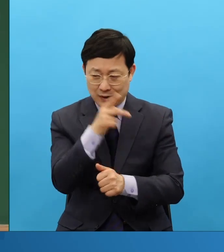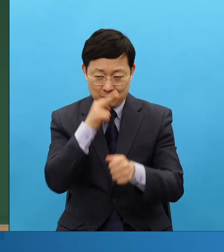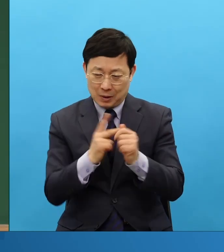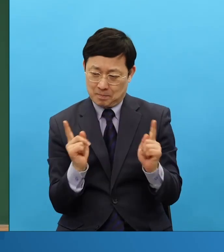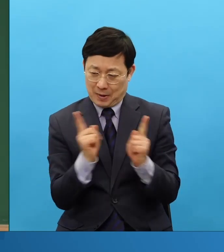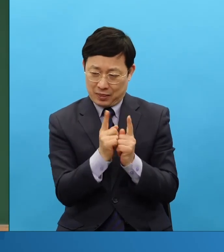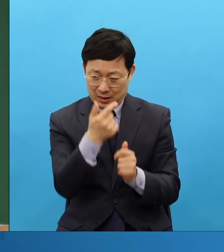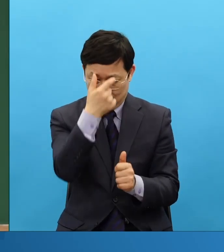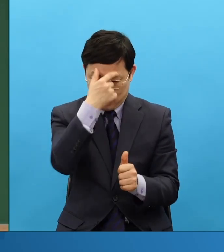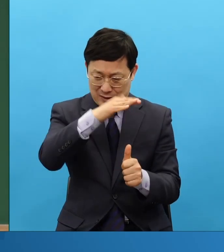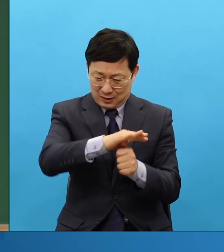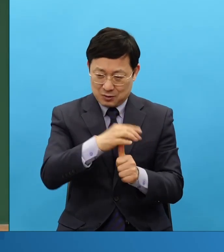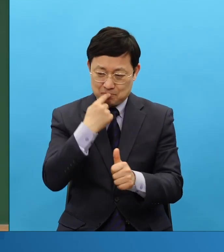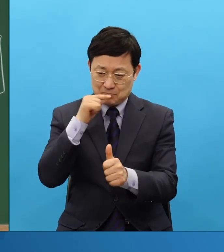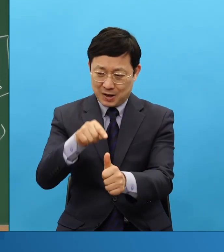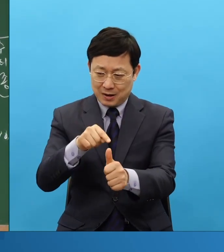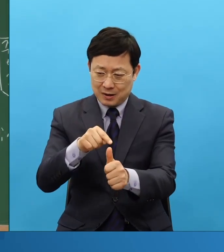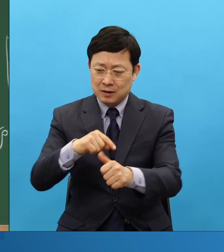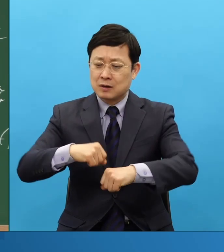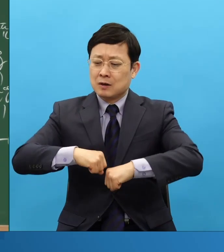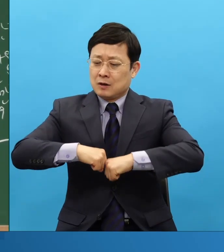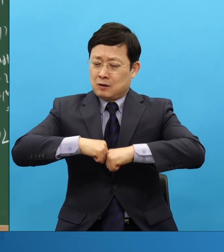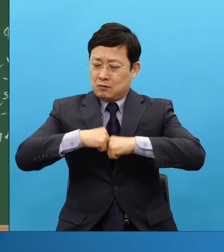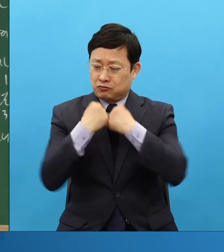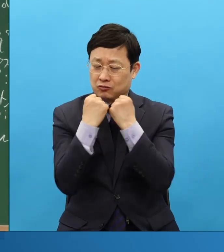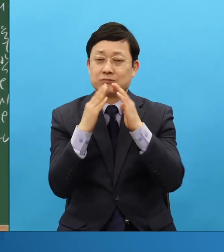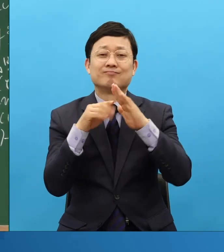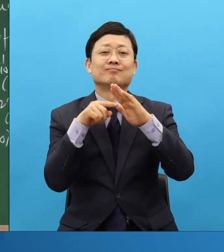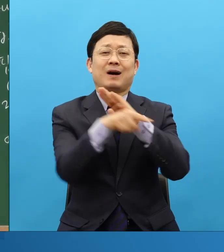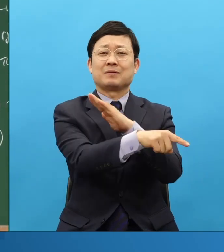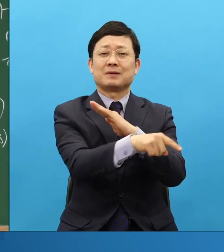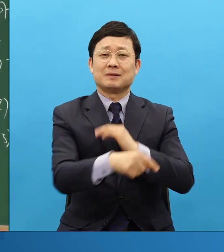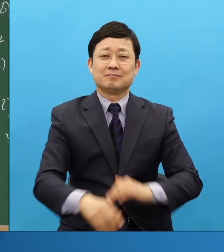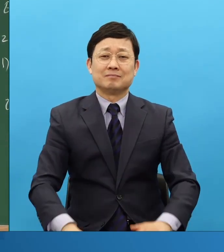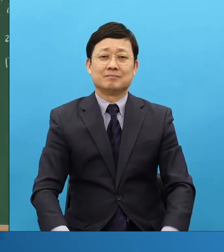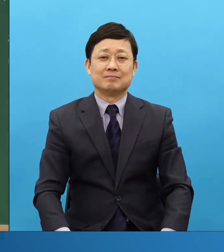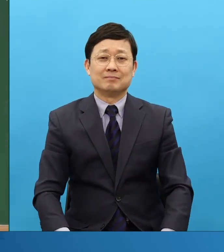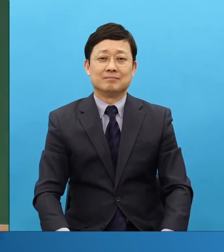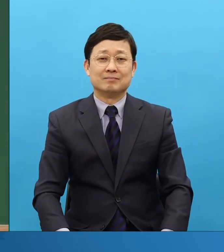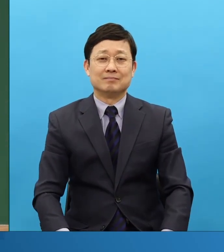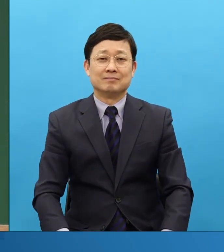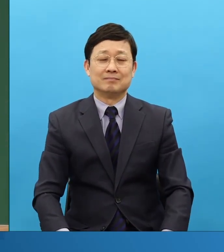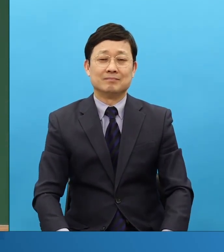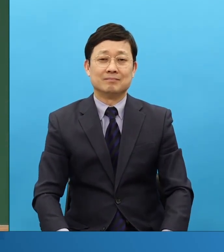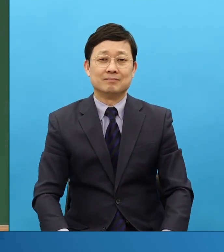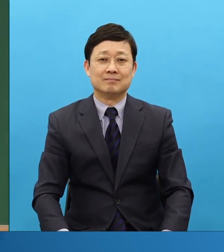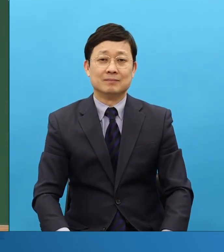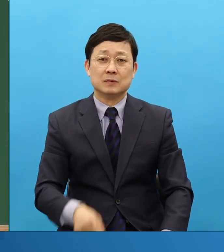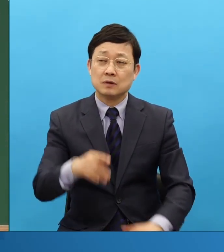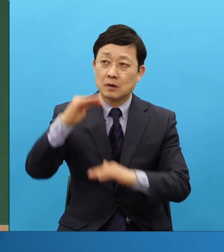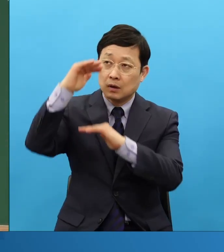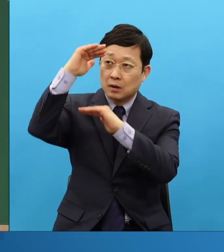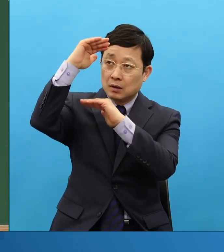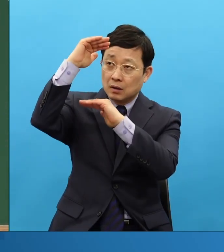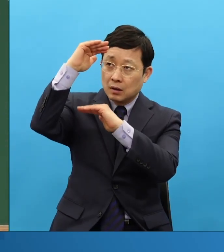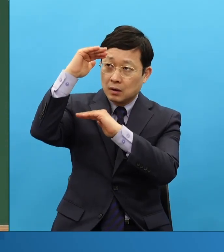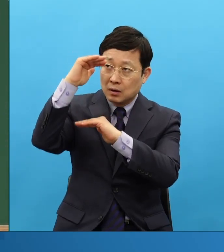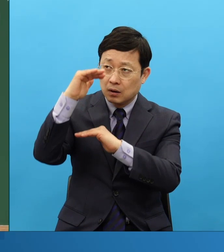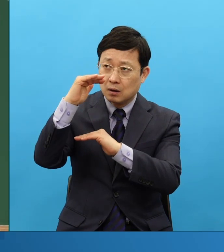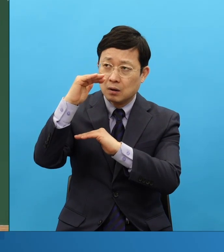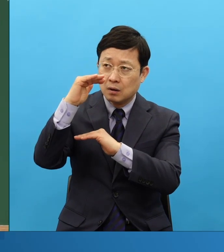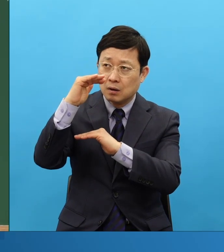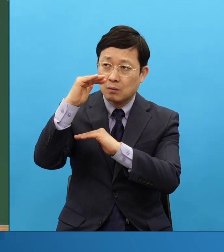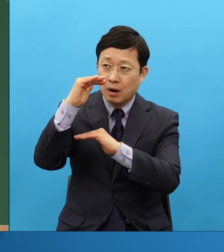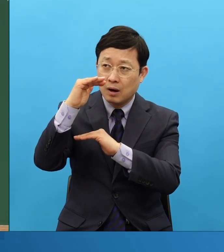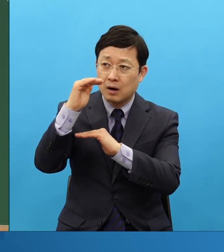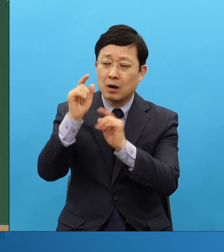9, verse 10, we see that he calls and he anoints him. 이게 이제 이렇게 되지면. 더 중요한 게 남아 있기 때문에 그렇습니다.